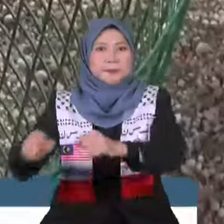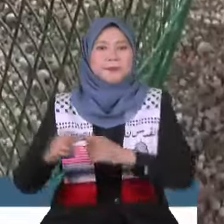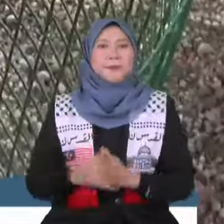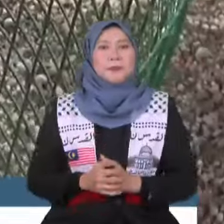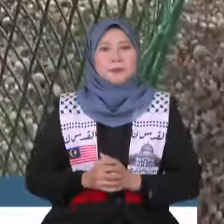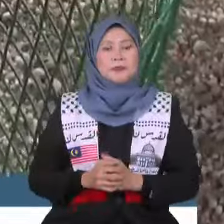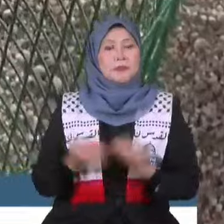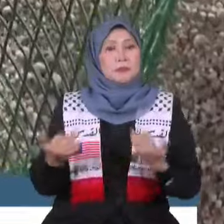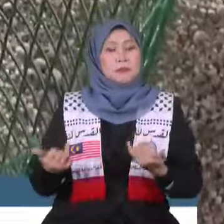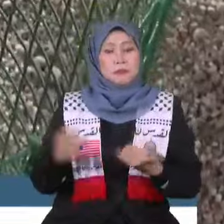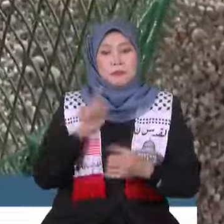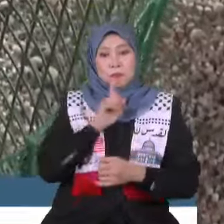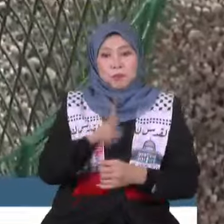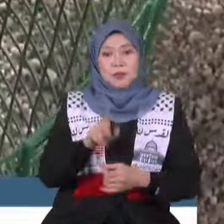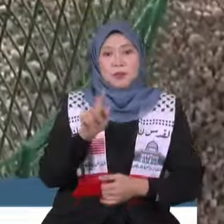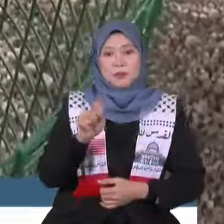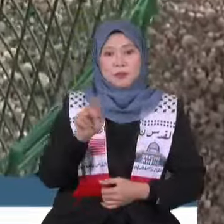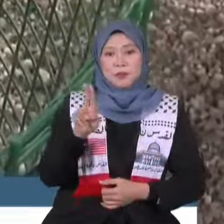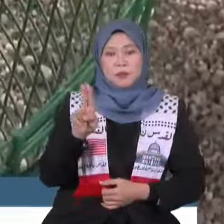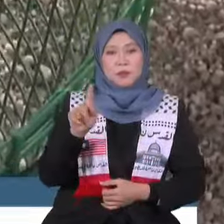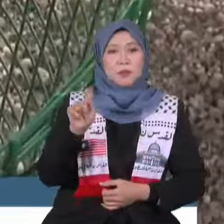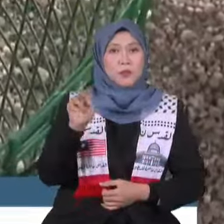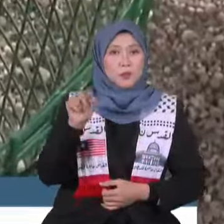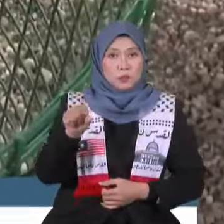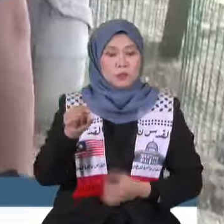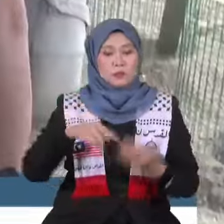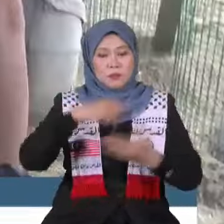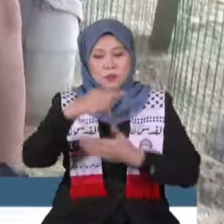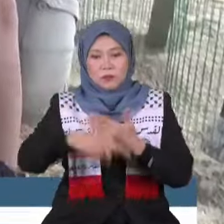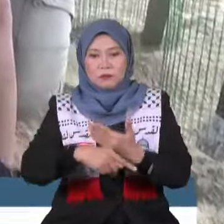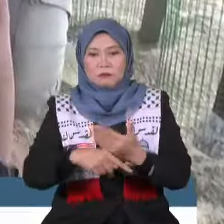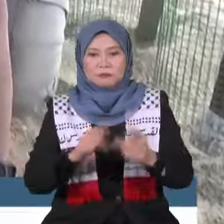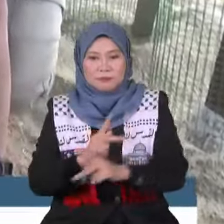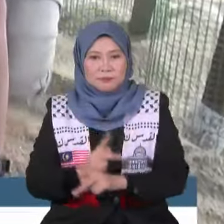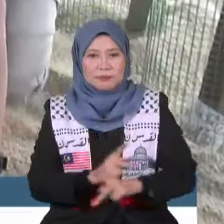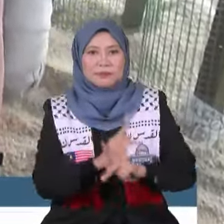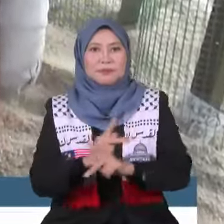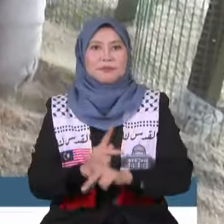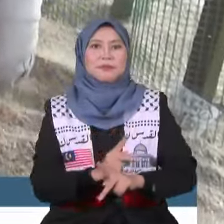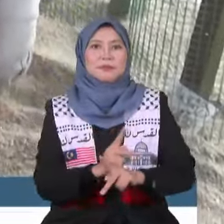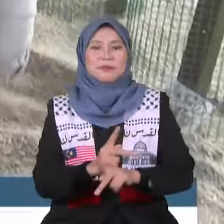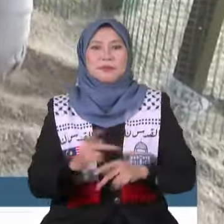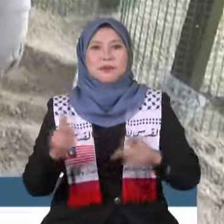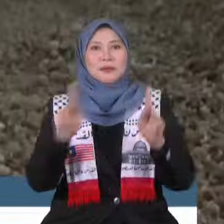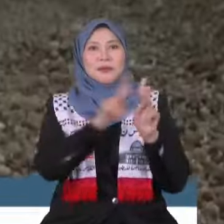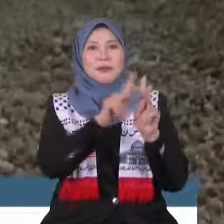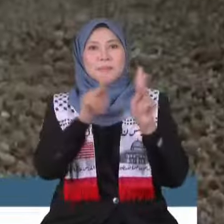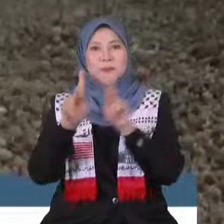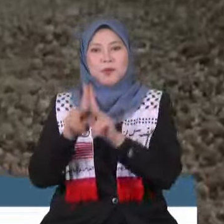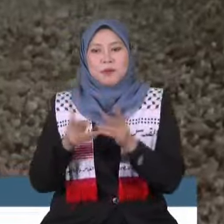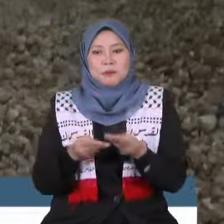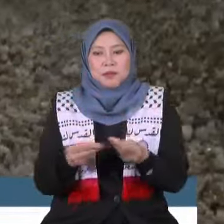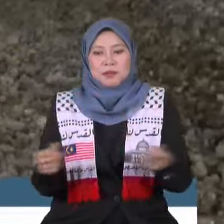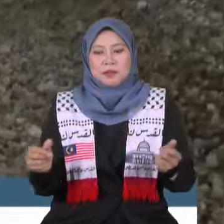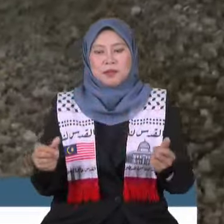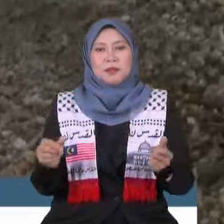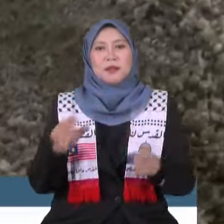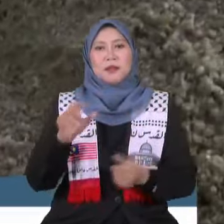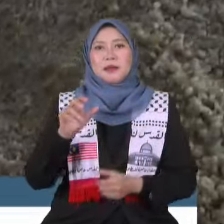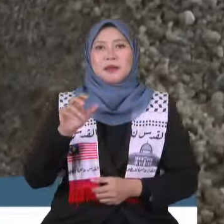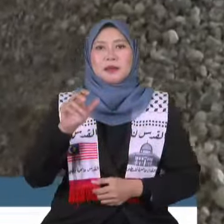Bagi memastikan kelangsungan tuntung, program konservasi tuntung sungai dilaksanakan di Kampung Pasir Gajah